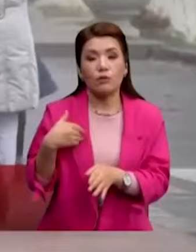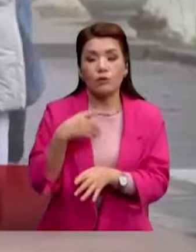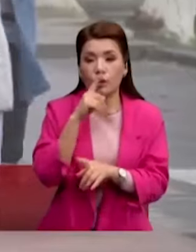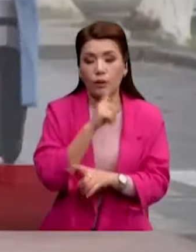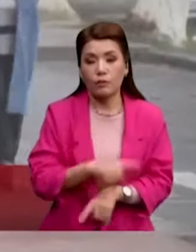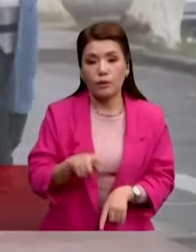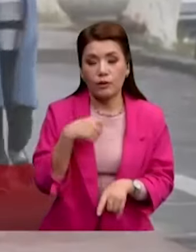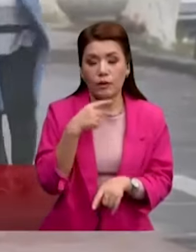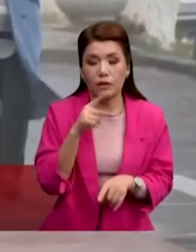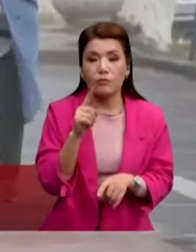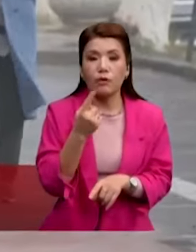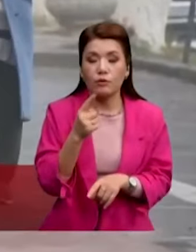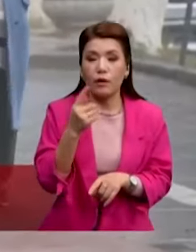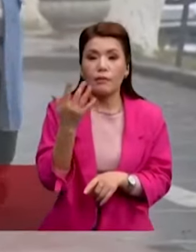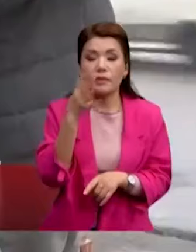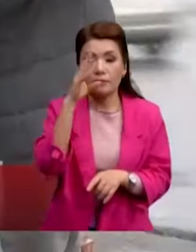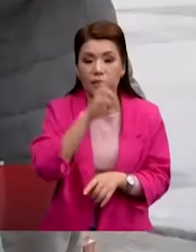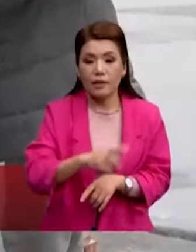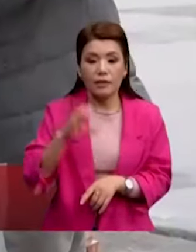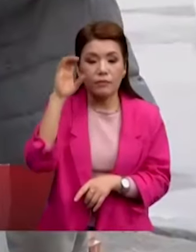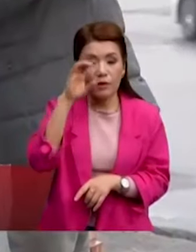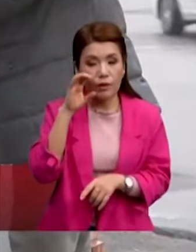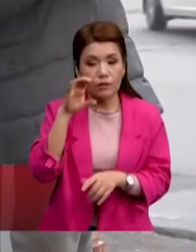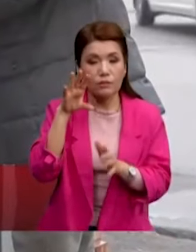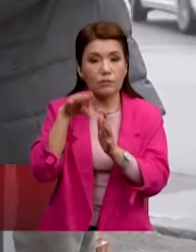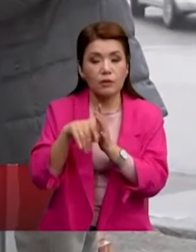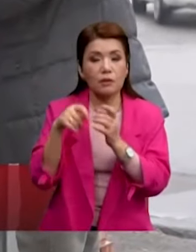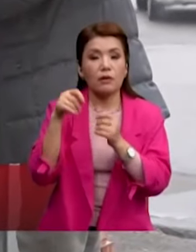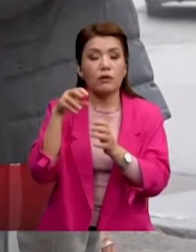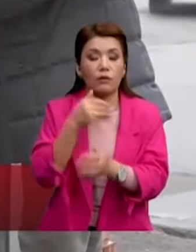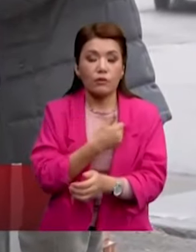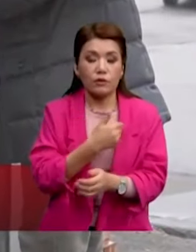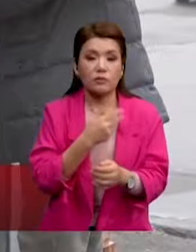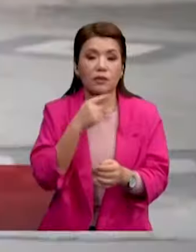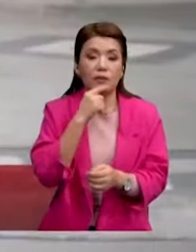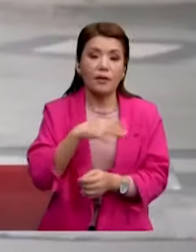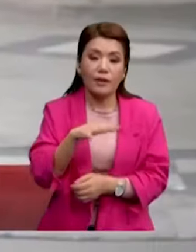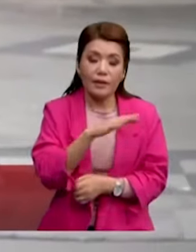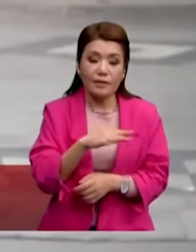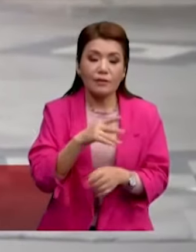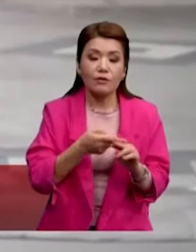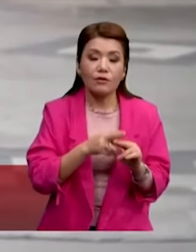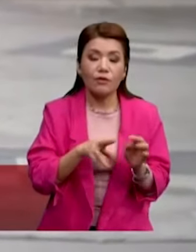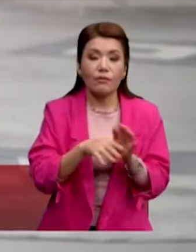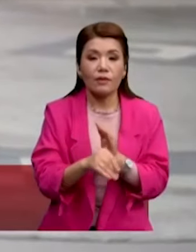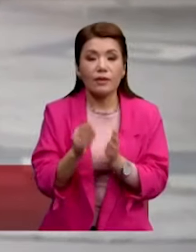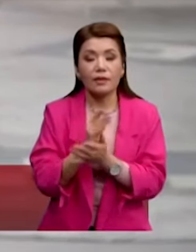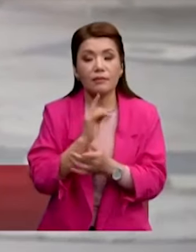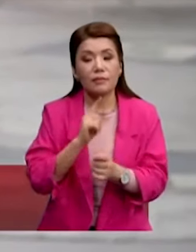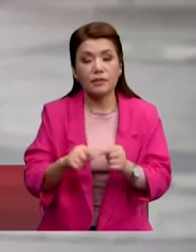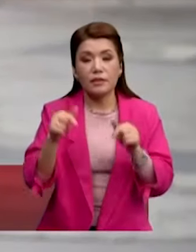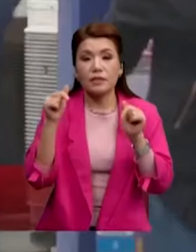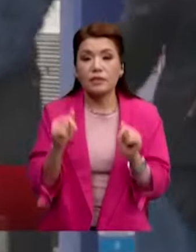дейді сарапшылар. Өйткені бестікте өзбек елінің нарығына енгісі келеді. Сондықтан Ресей іргедегі көршімізге тездетіп